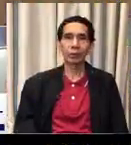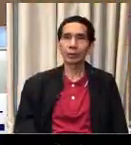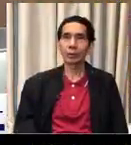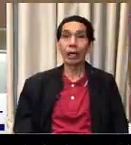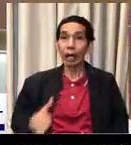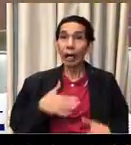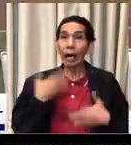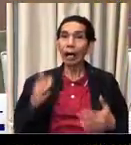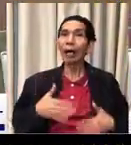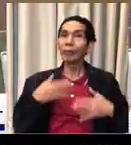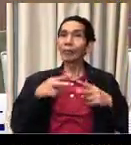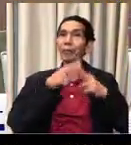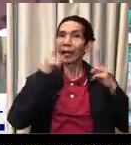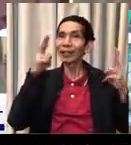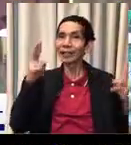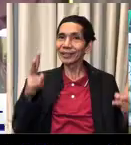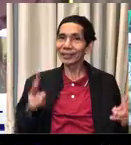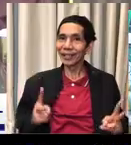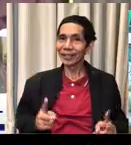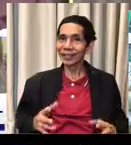Happy Valentine's.